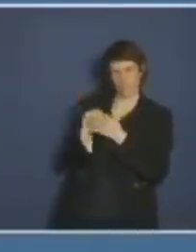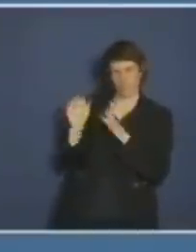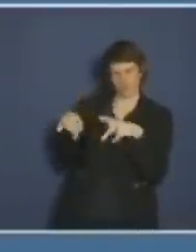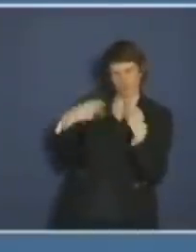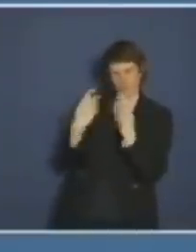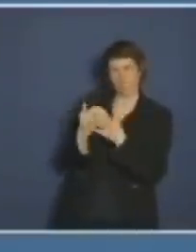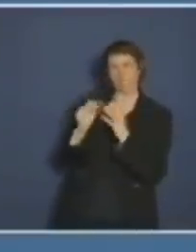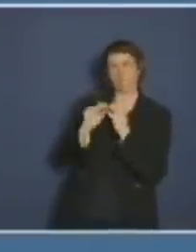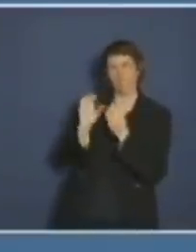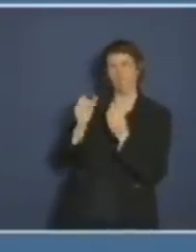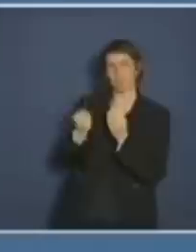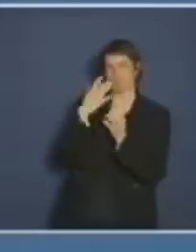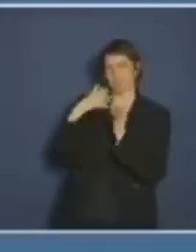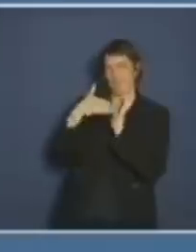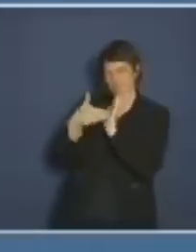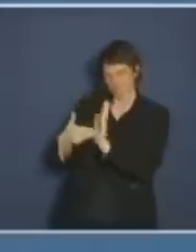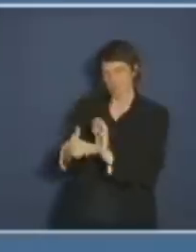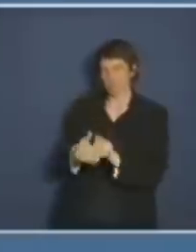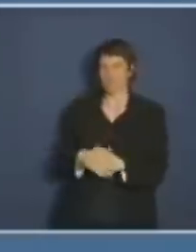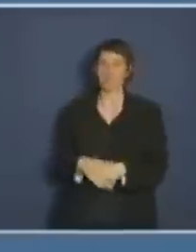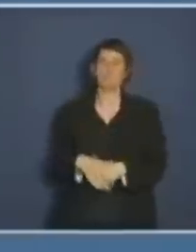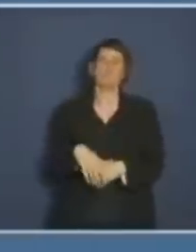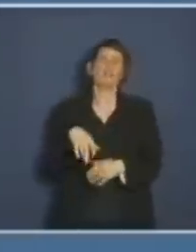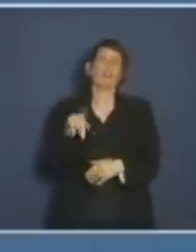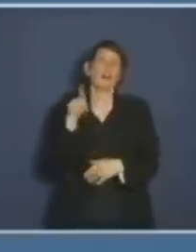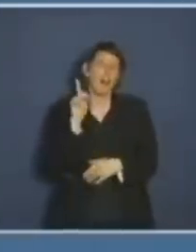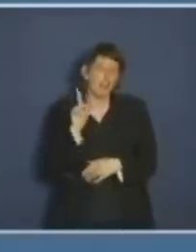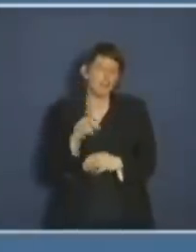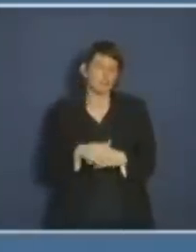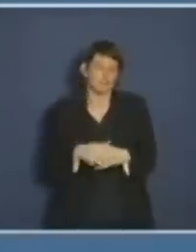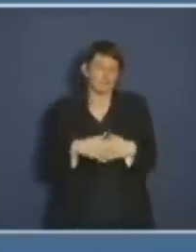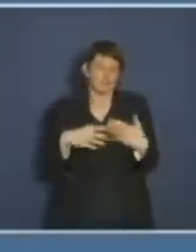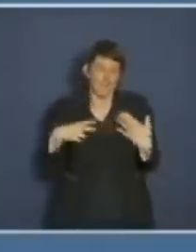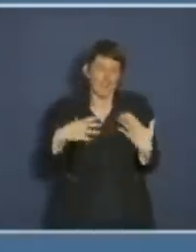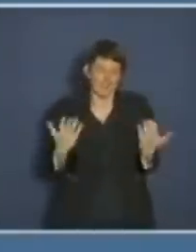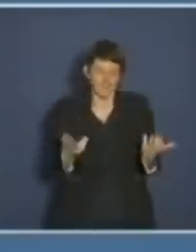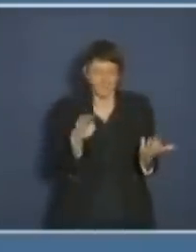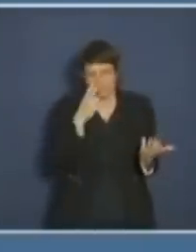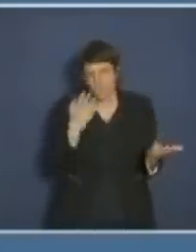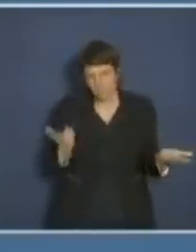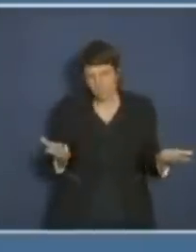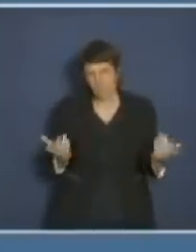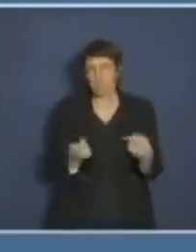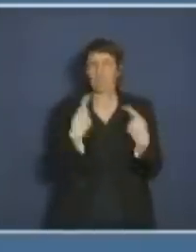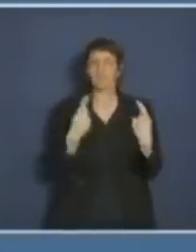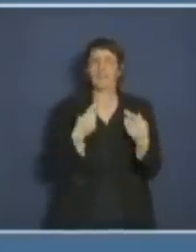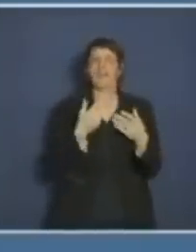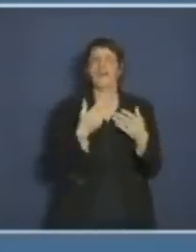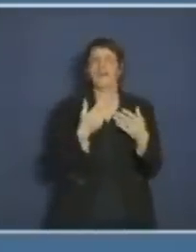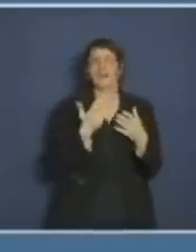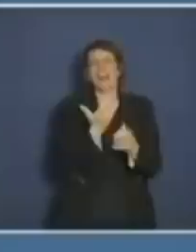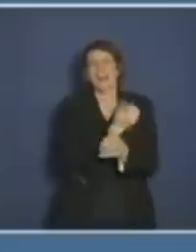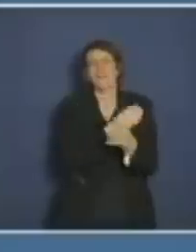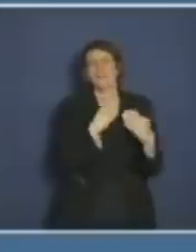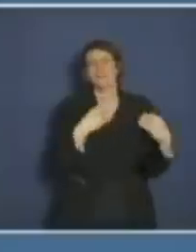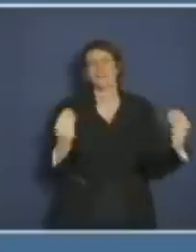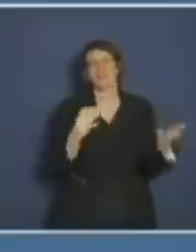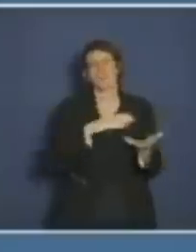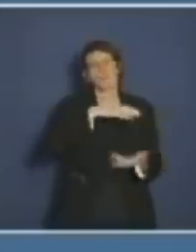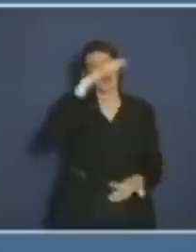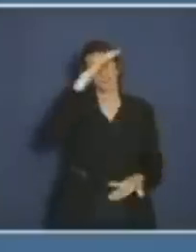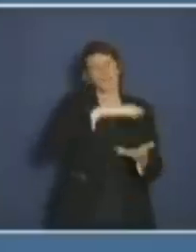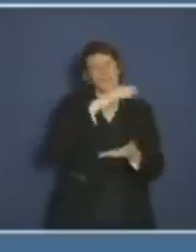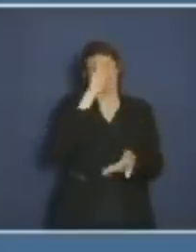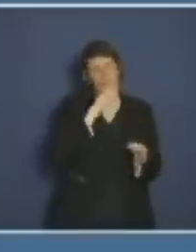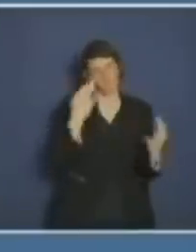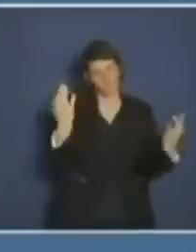mal kurz skizziert. Letztlich ist es so, wir brauchen gewisse Impfstoffmengen einfach, um in die Fläche gehen zu